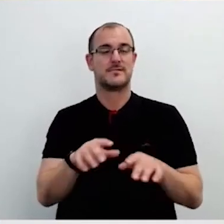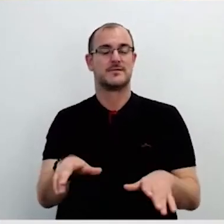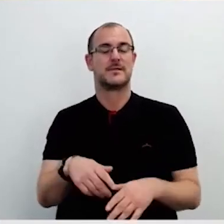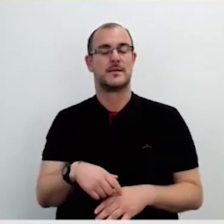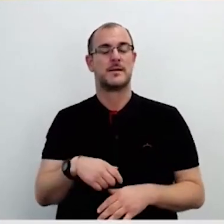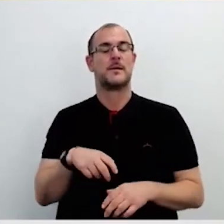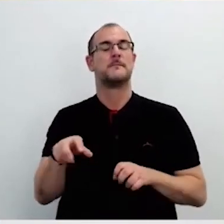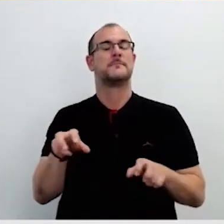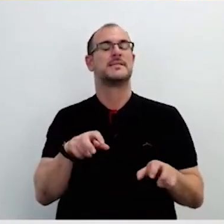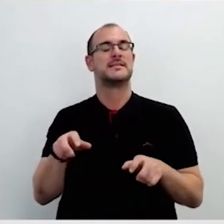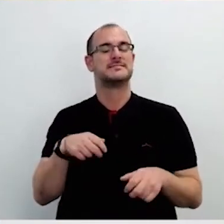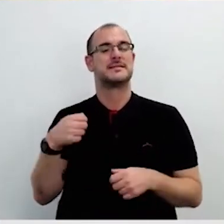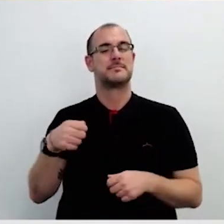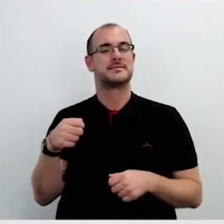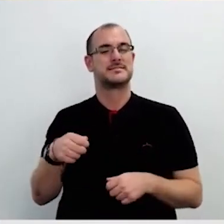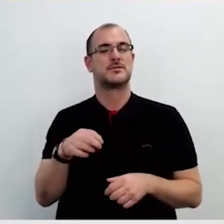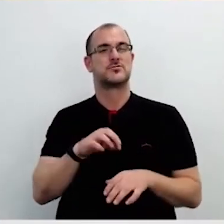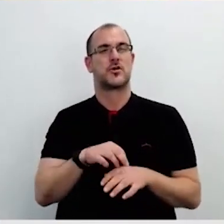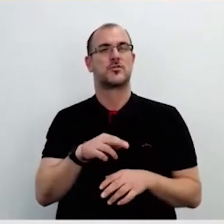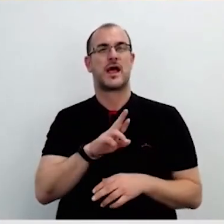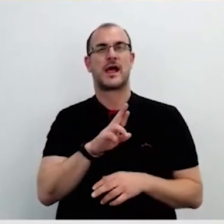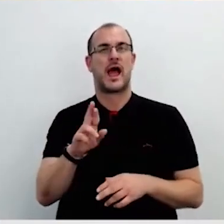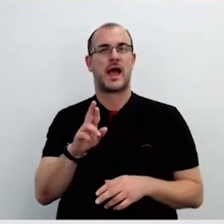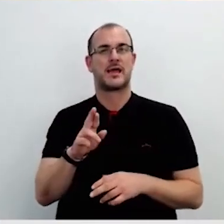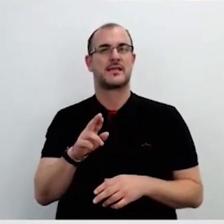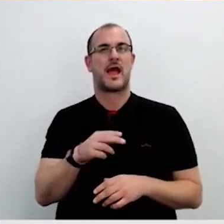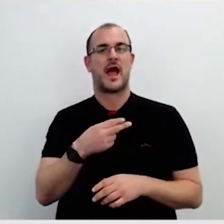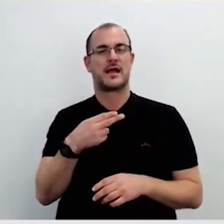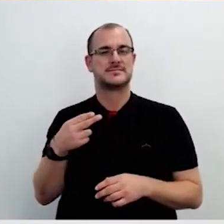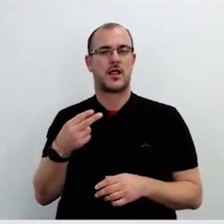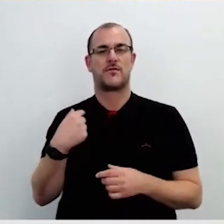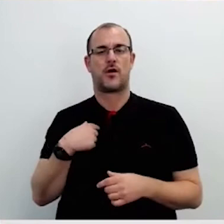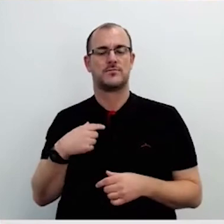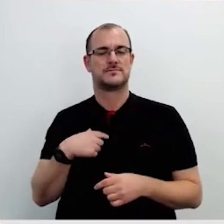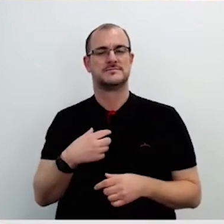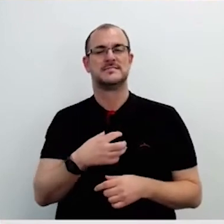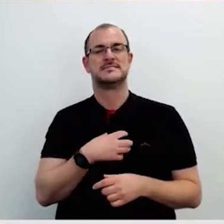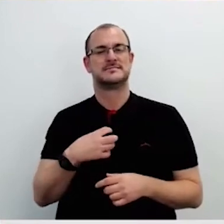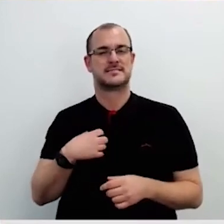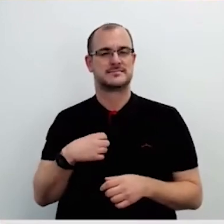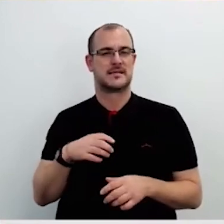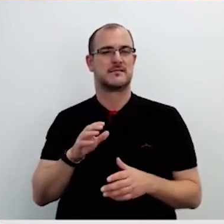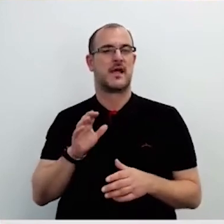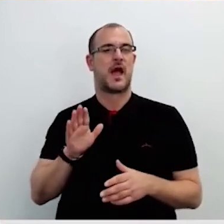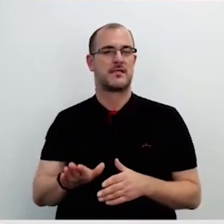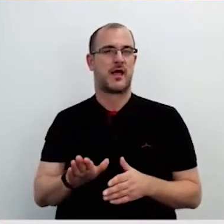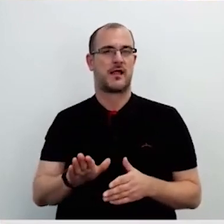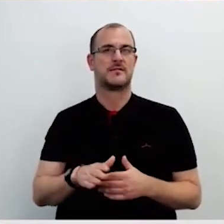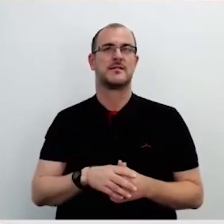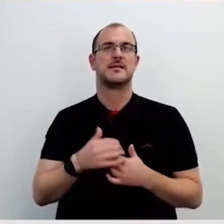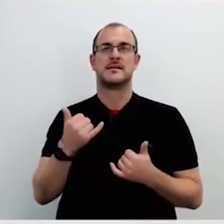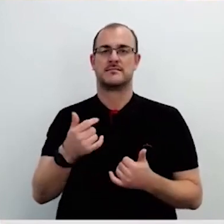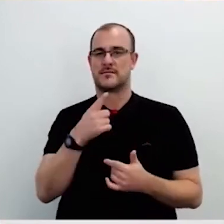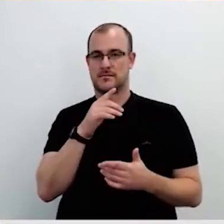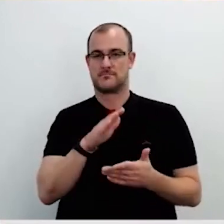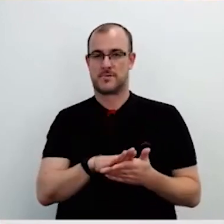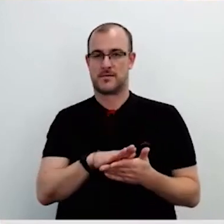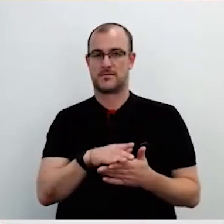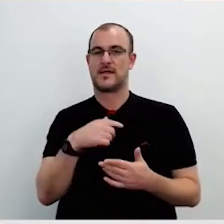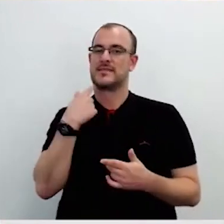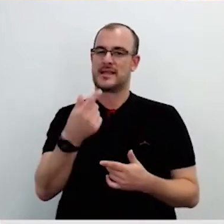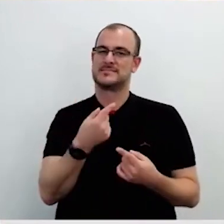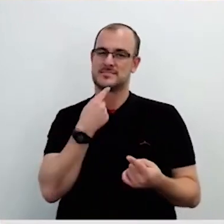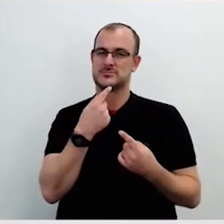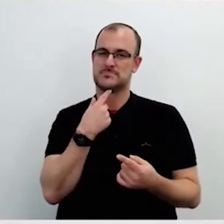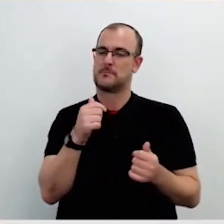Ministerpräsident Dr. Rainer Haseloff Grüße aus Sachsen-Anhalt. Das könnt ihr direkt sehen, wenn ihr hier dran bleibt. Unser nächstes Gespräch mit Partnern der